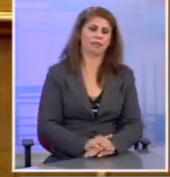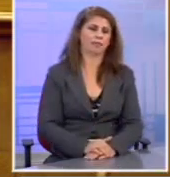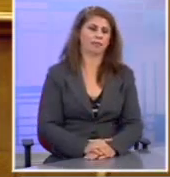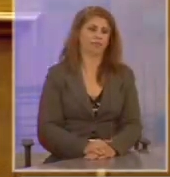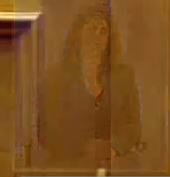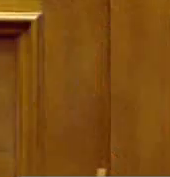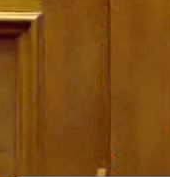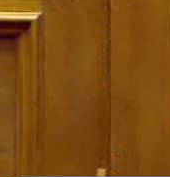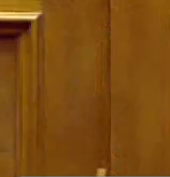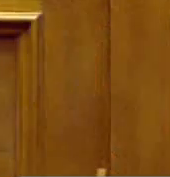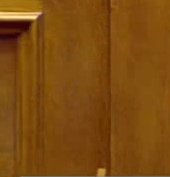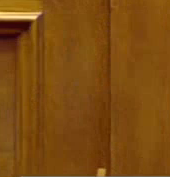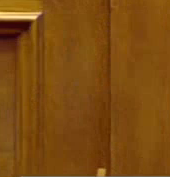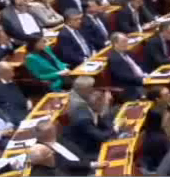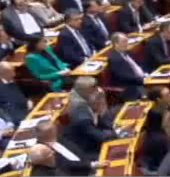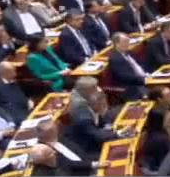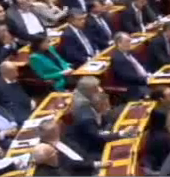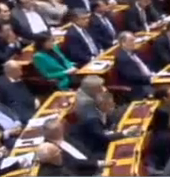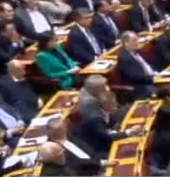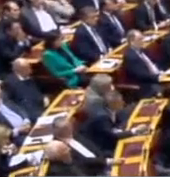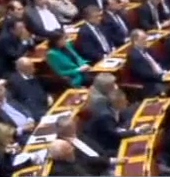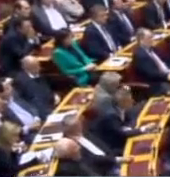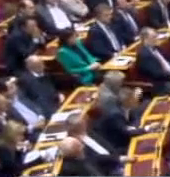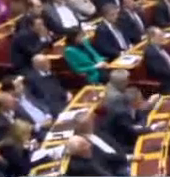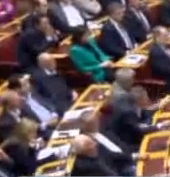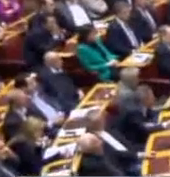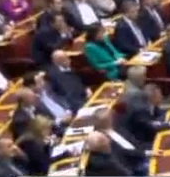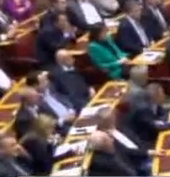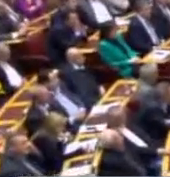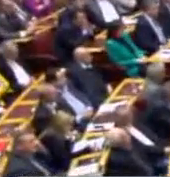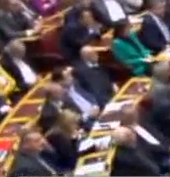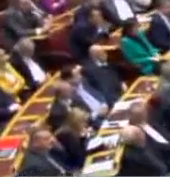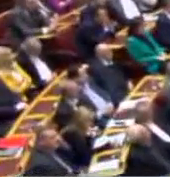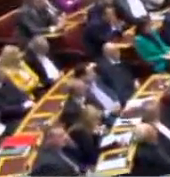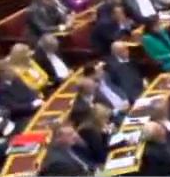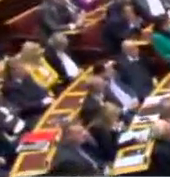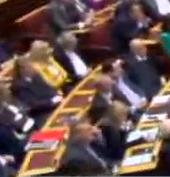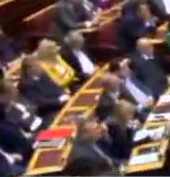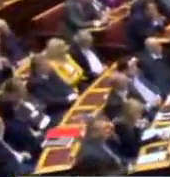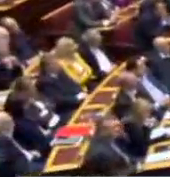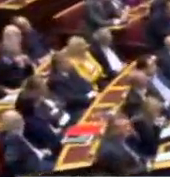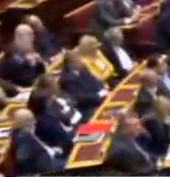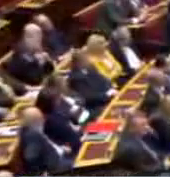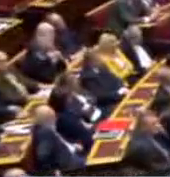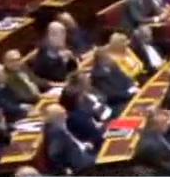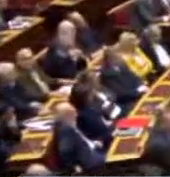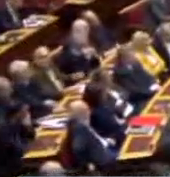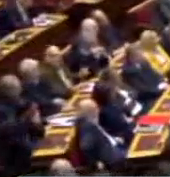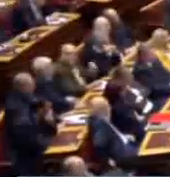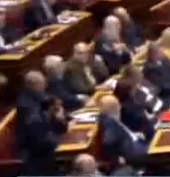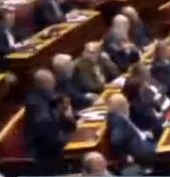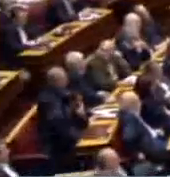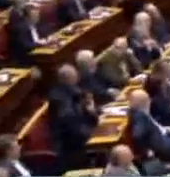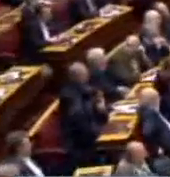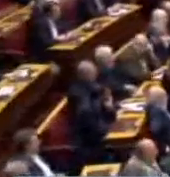Σας υπενθυμίζω πως στο μεσοπρόθεσμο 13-16, που κατατέθηκε τον Οκτώβριο του 2012 στο κομμάτι